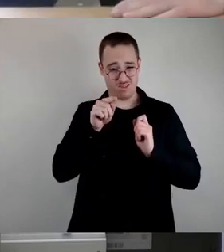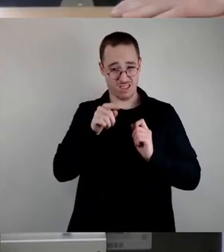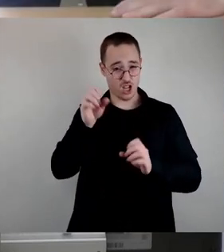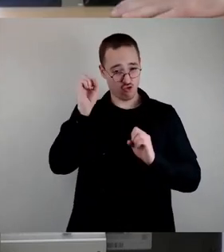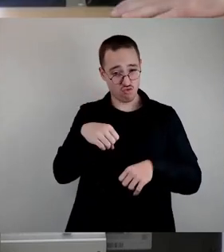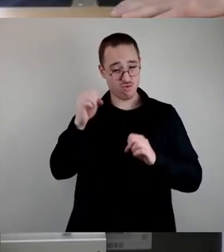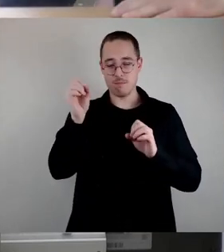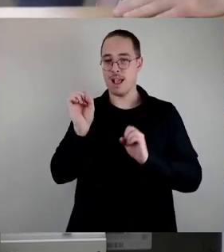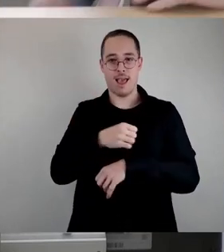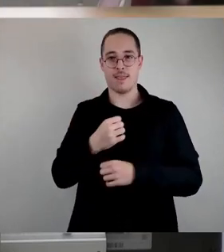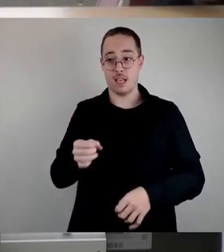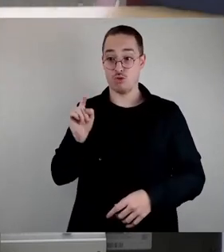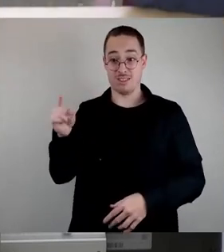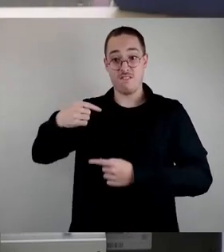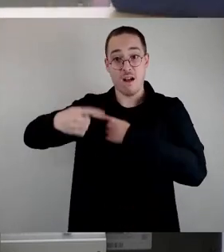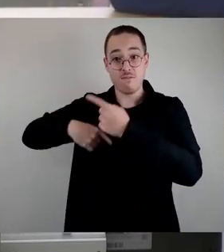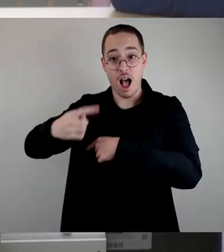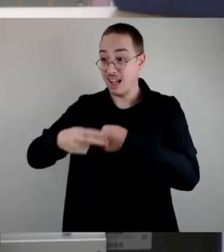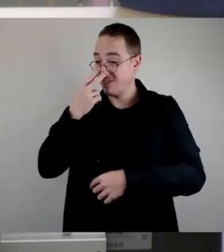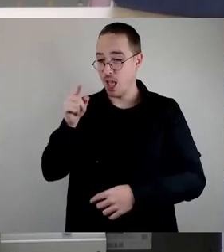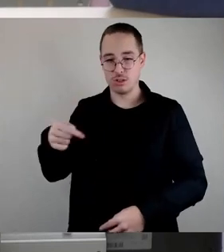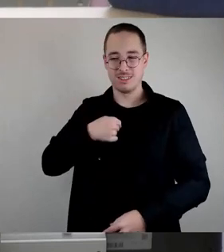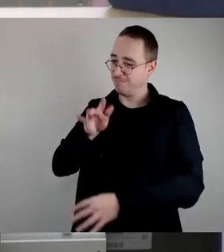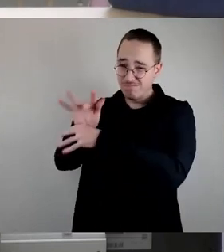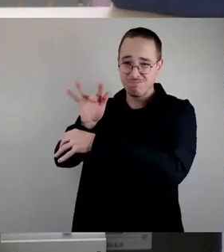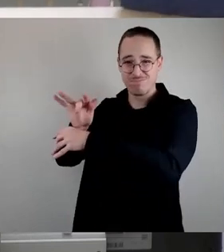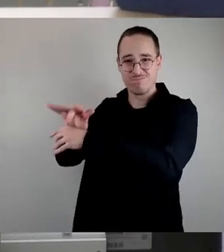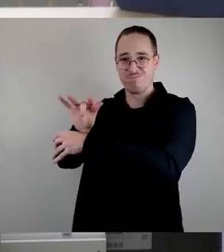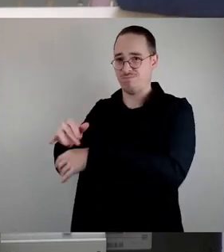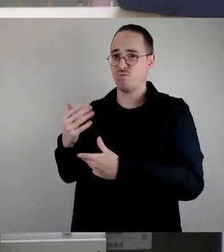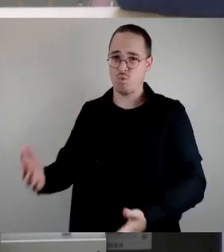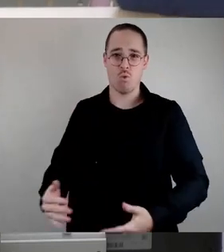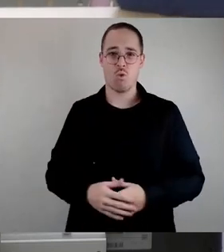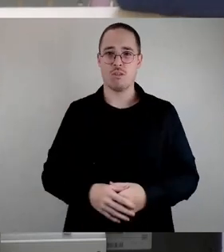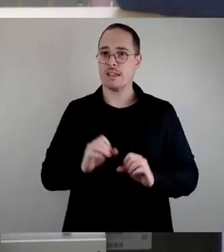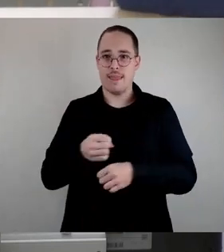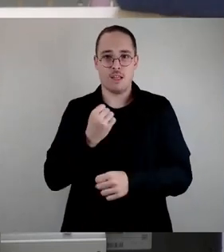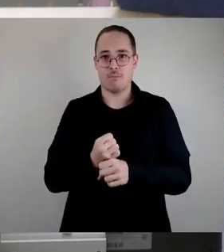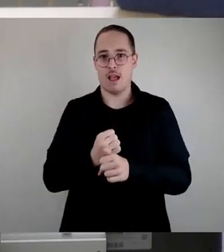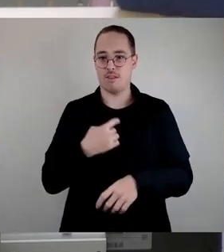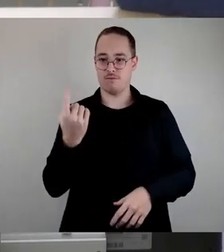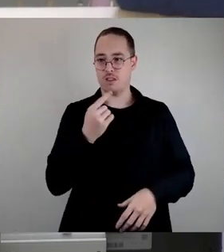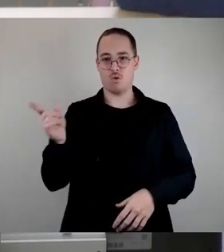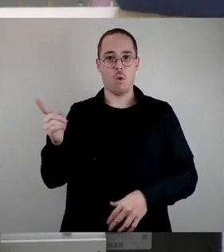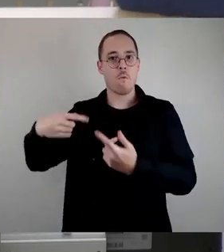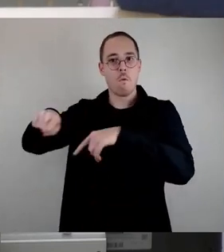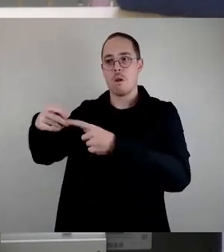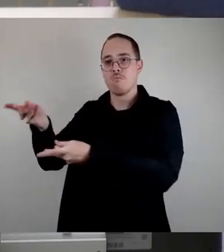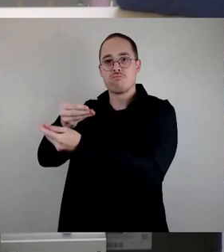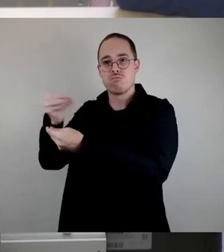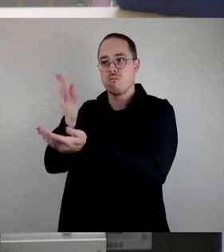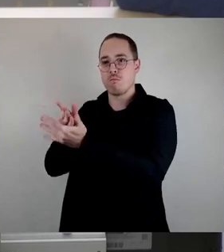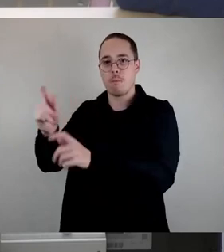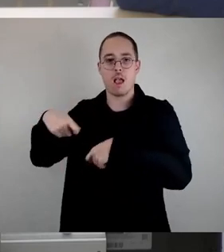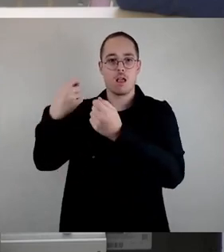angehen, dass Teile des Stadtrates nicht informiert werden und dass wir hier Ausschussarbeit machen, was sonst immer gerne auch von der SPD hier angekreidet wird.